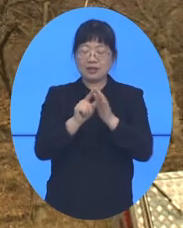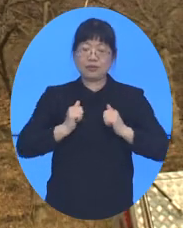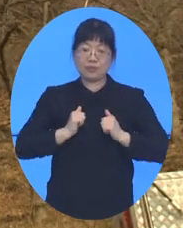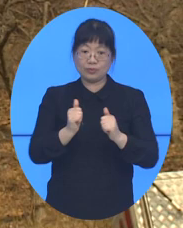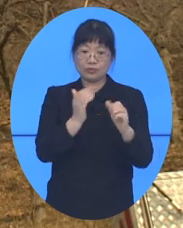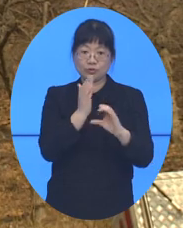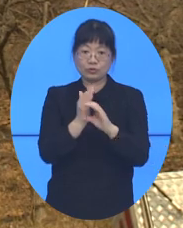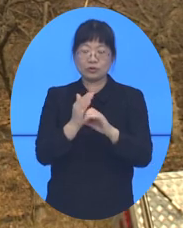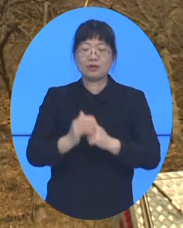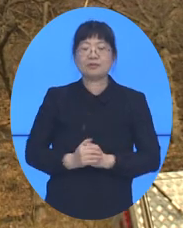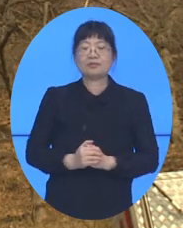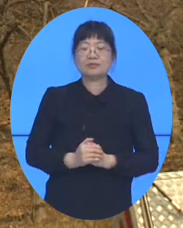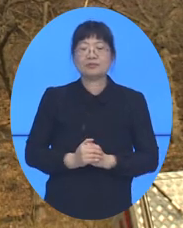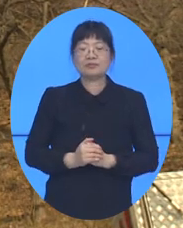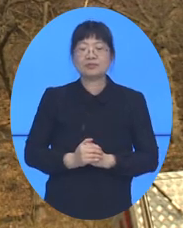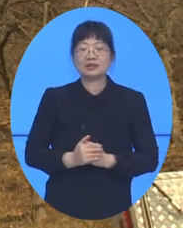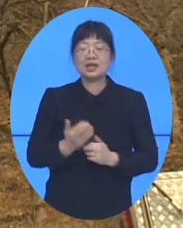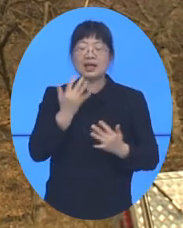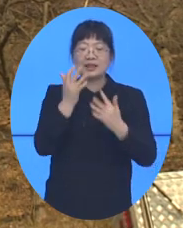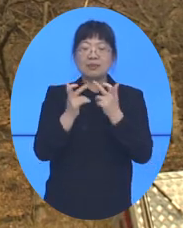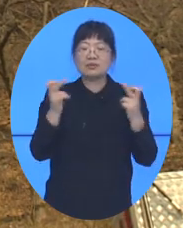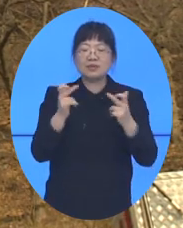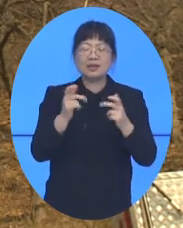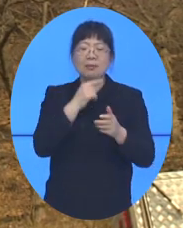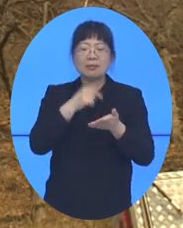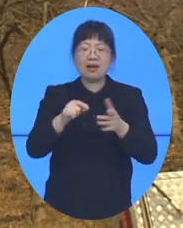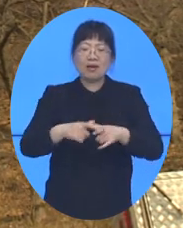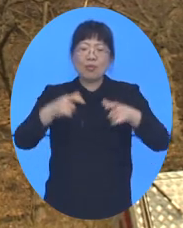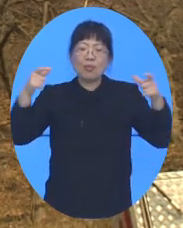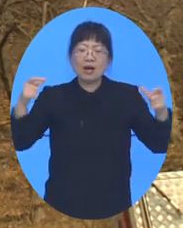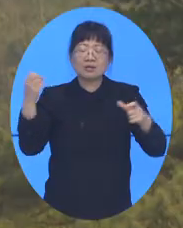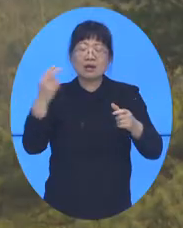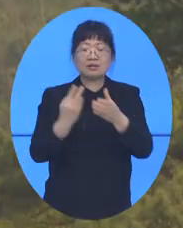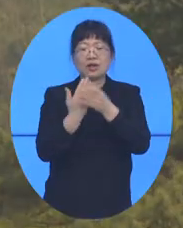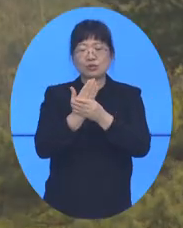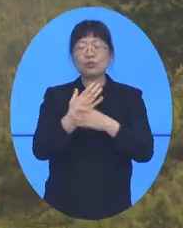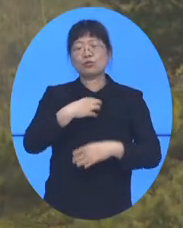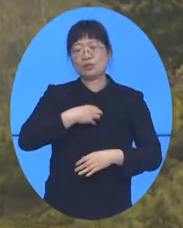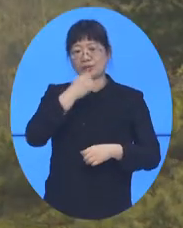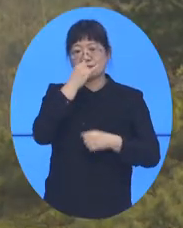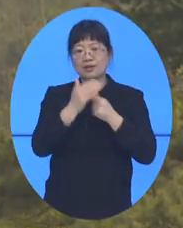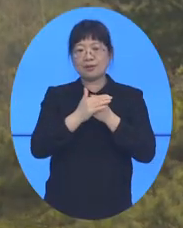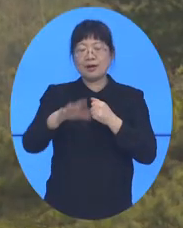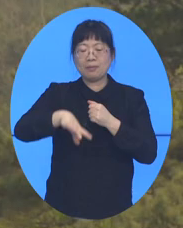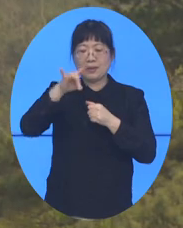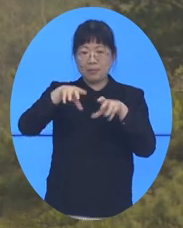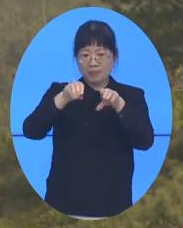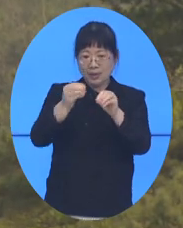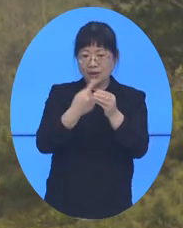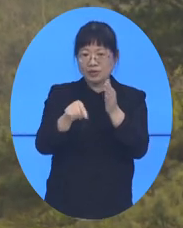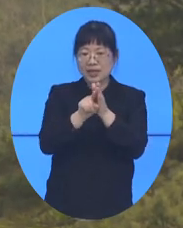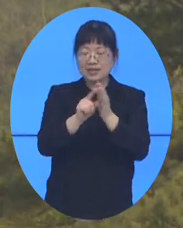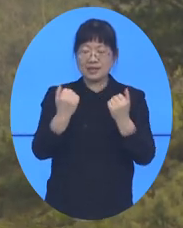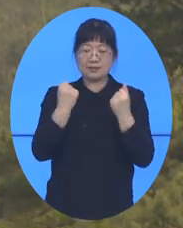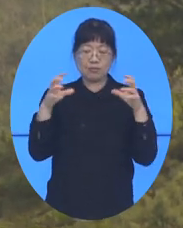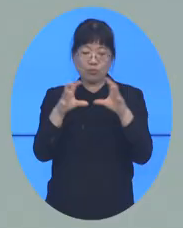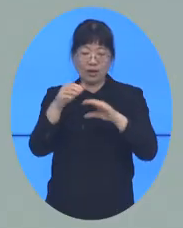하겠습니다. 도소방재난본부는 산불은 피해 범위가 넓고 재발 가능성이 큰 만큼 조기에